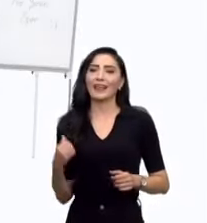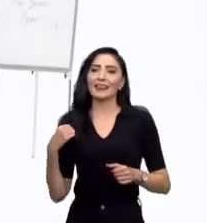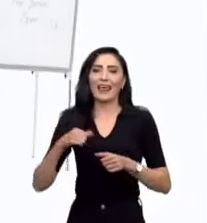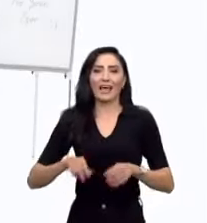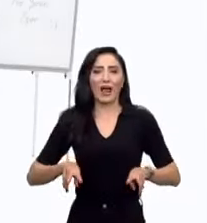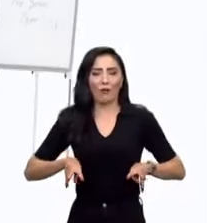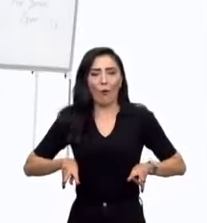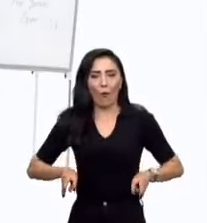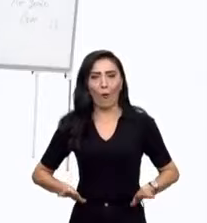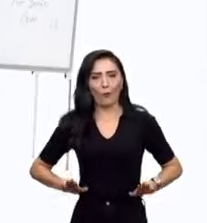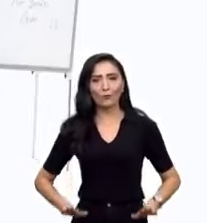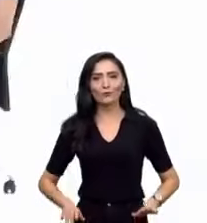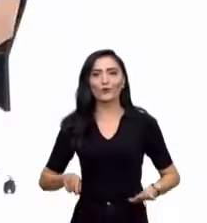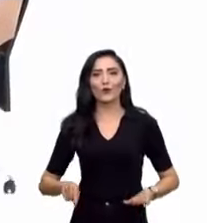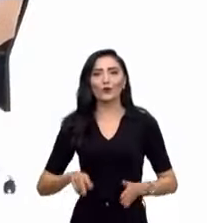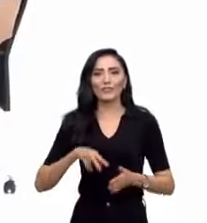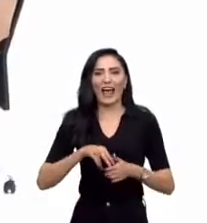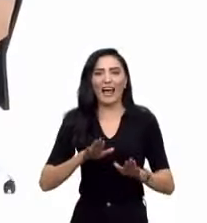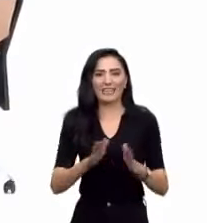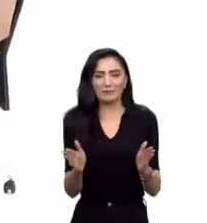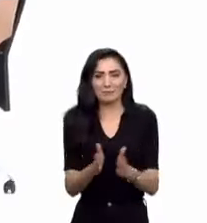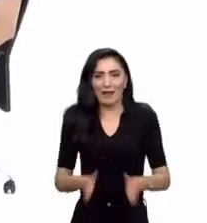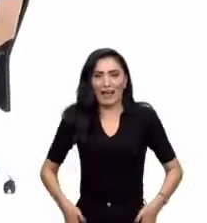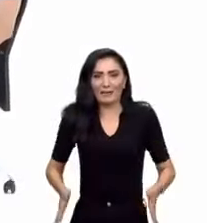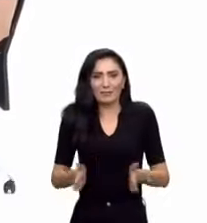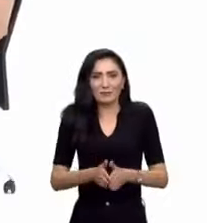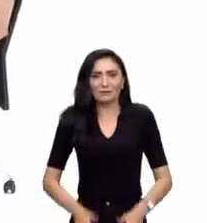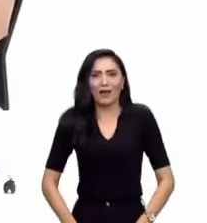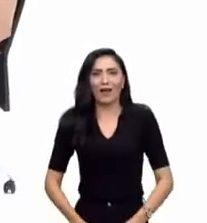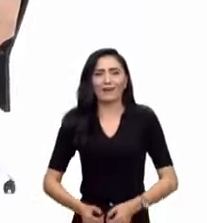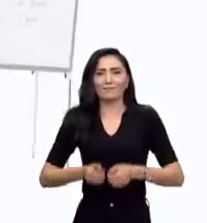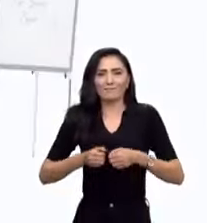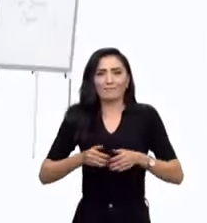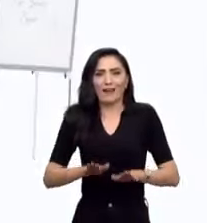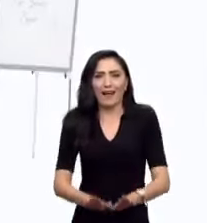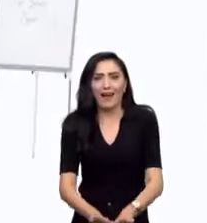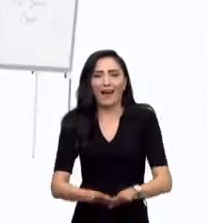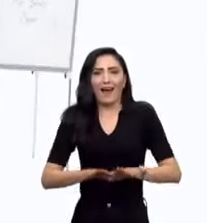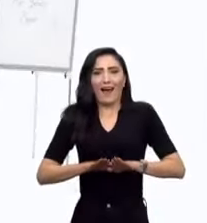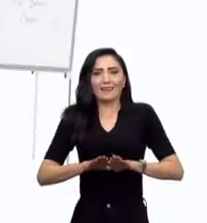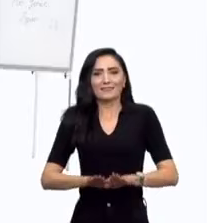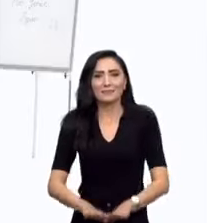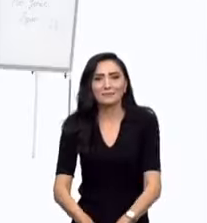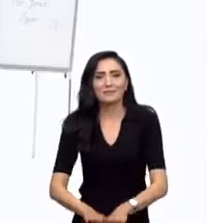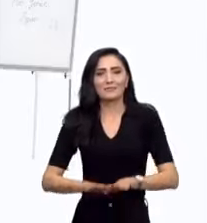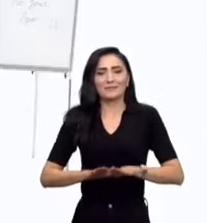Tekrar sandalyeye oturuyoruz. Ayaklarımızı birleştirerek dizlerimizi karnımıza doğru çekelim.